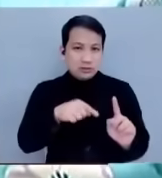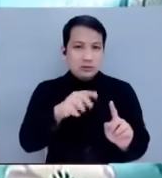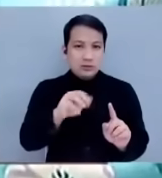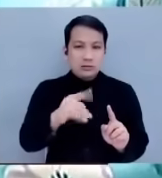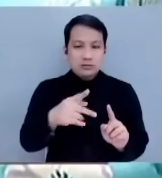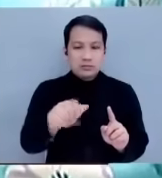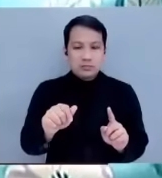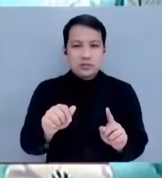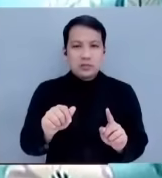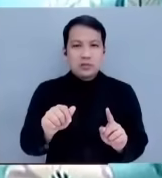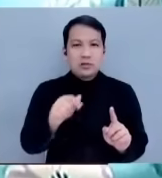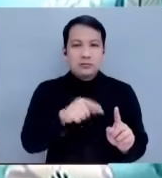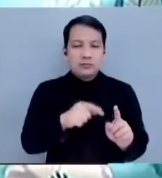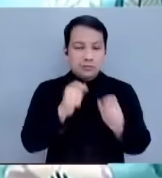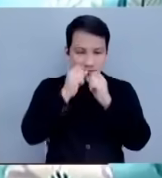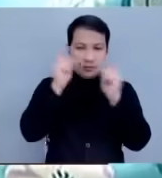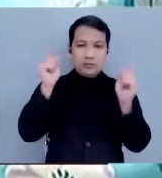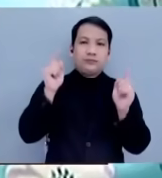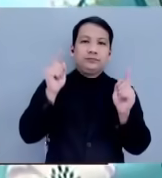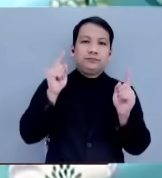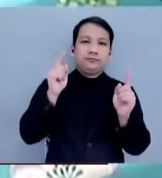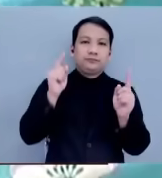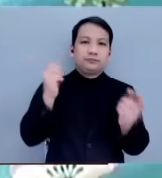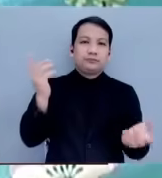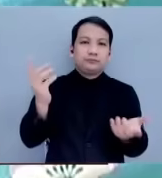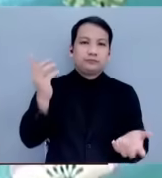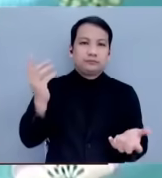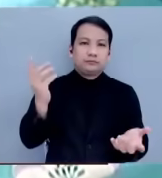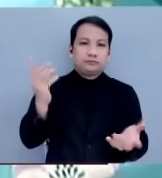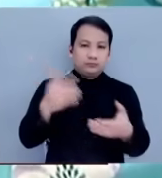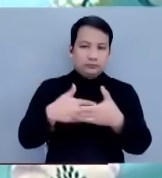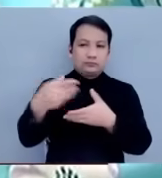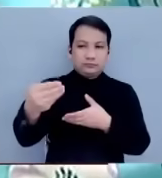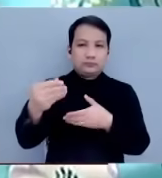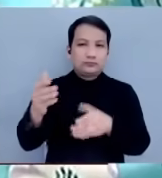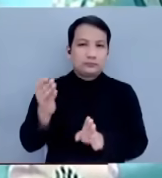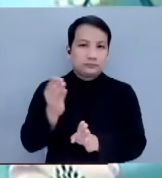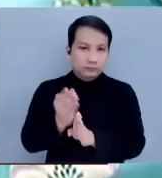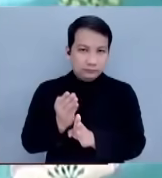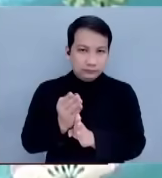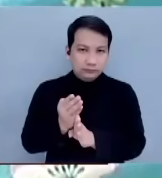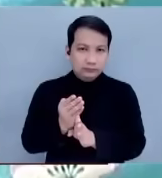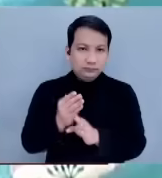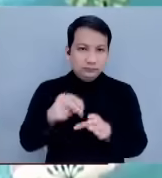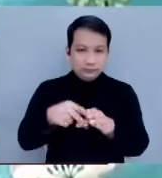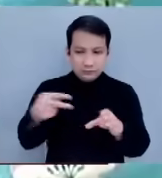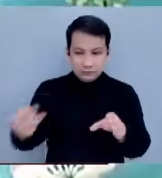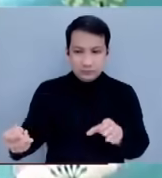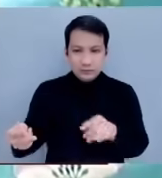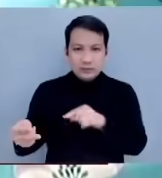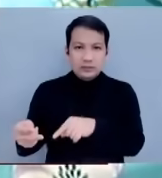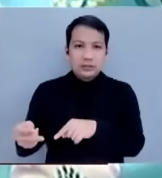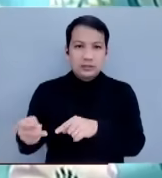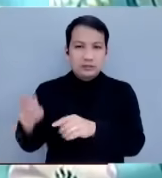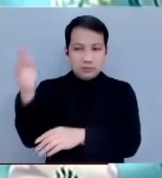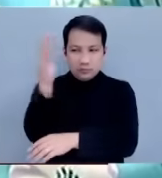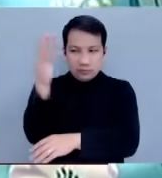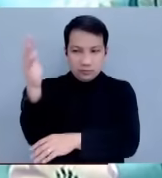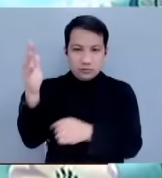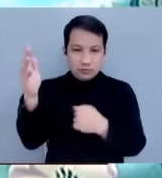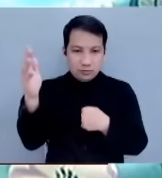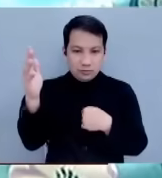ako, nasa ano na ako, nasa labas na ng Cirrus sa may mga puno, sa may